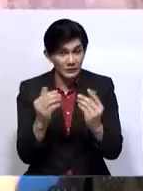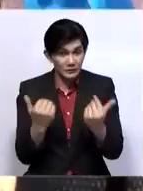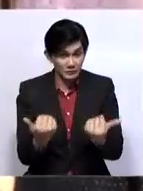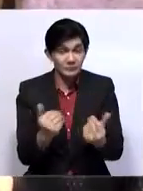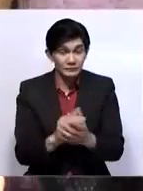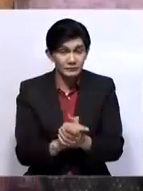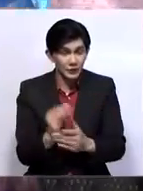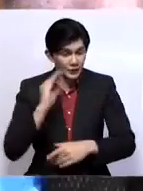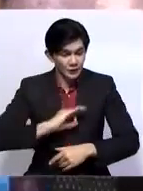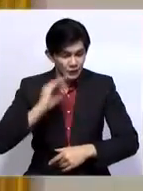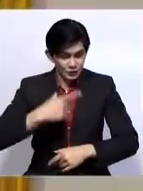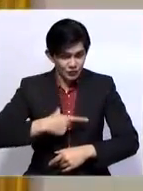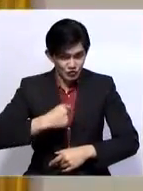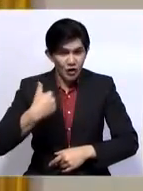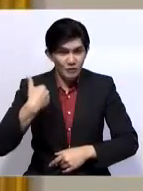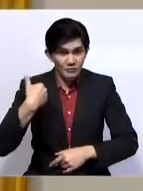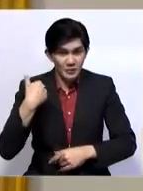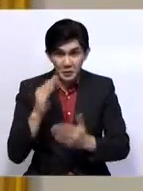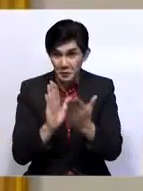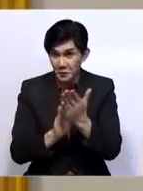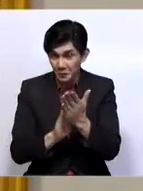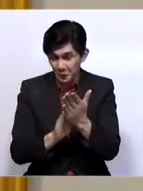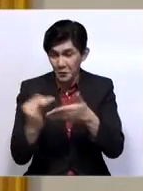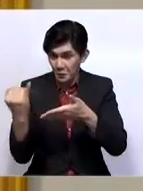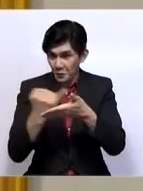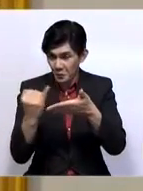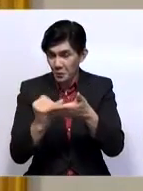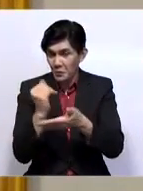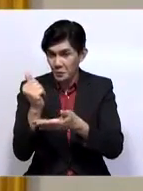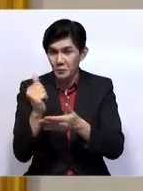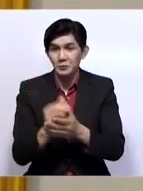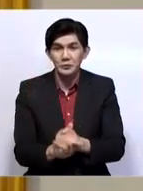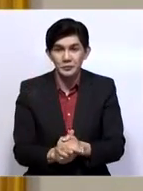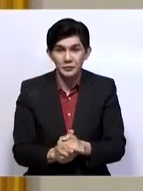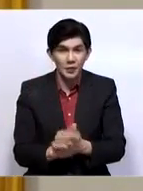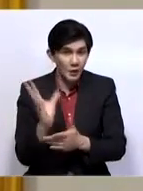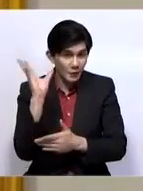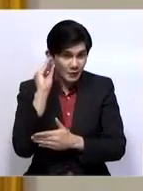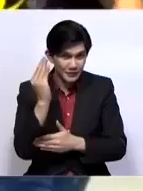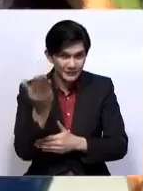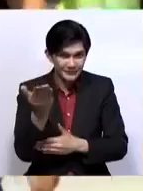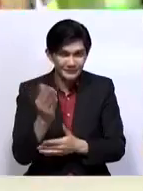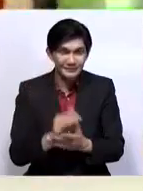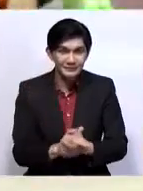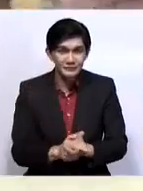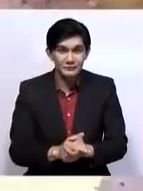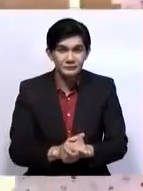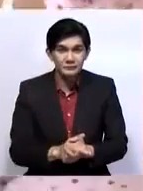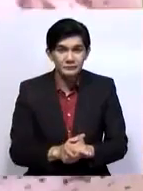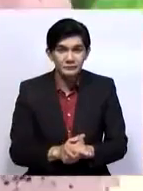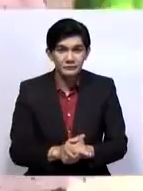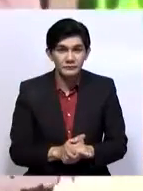เลยนะครับบอกว่ารู้สึกประทับใจและชื่นชมในผลงานของศิลปินในครั้งนี้ด้วยนะครับไปฟังเสียงกันหน่อยครับ